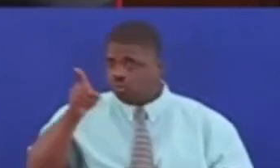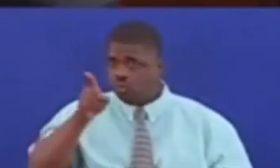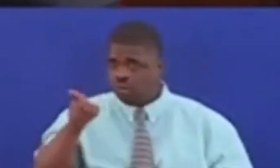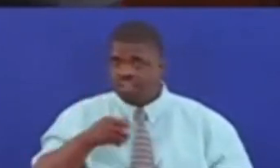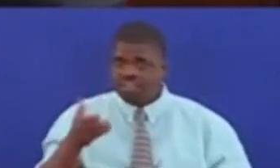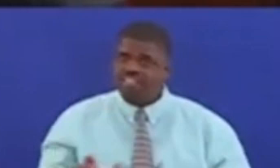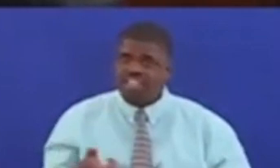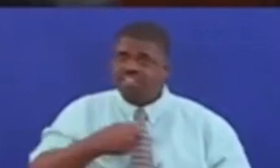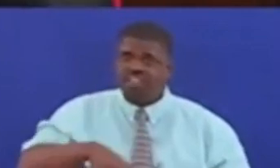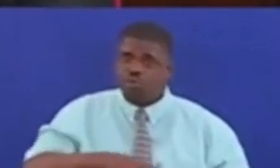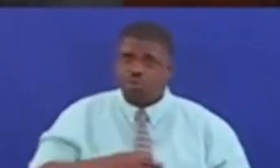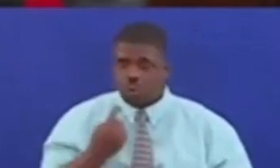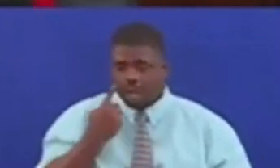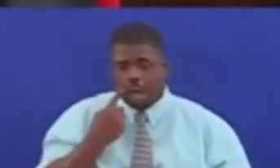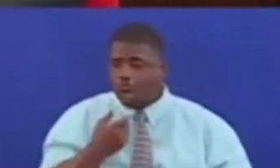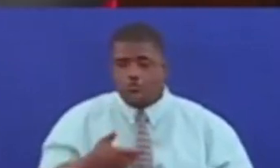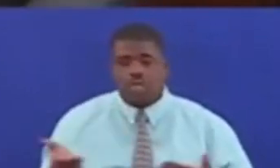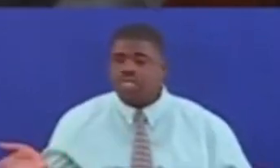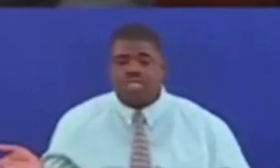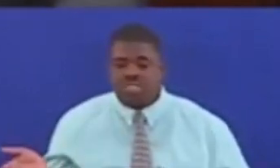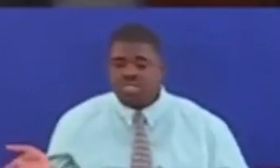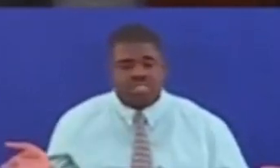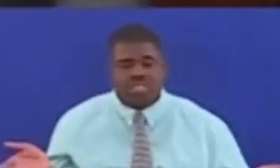vijiji vyetu hatuoni. Professor,